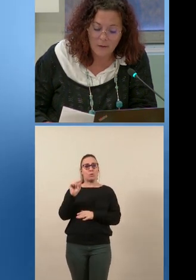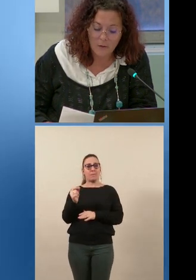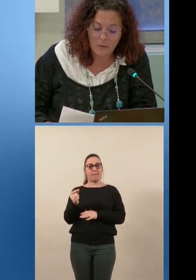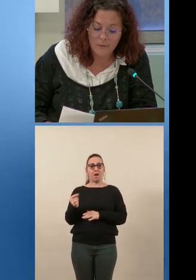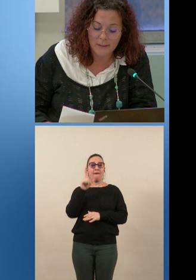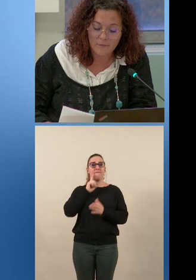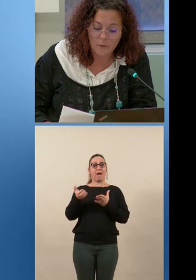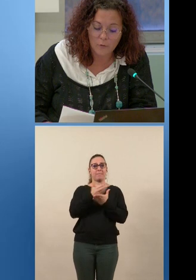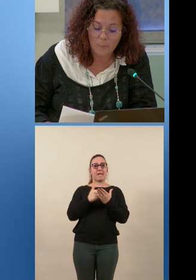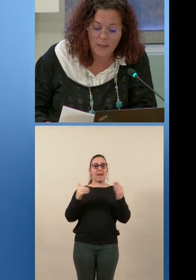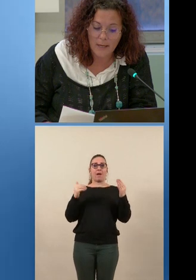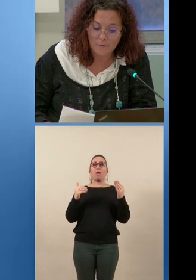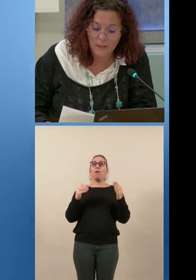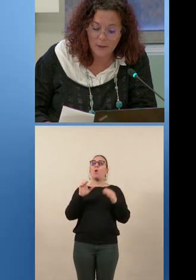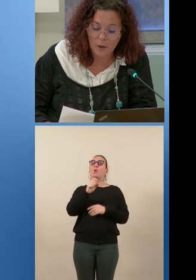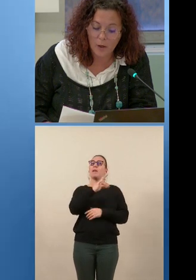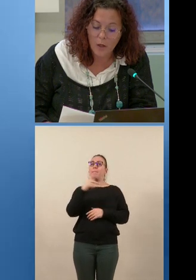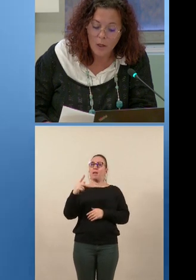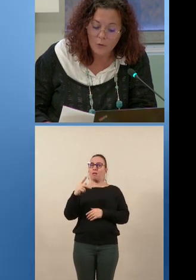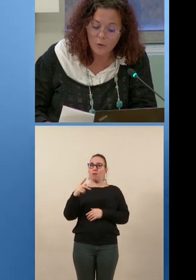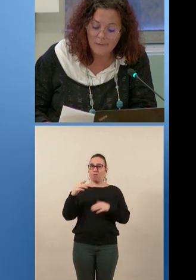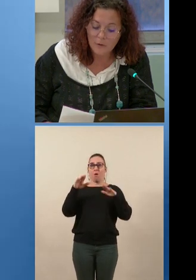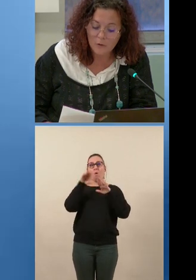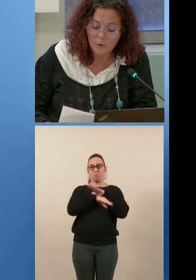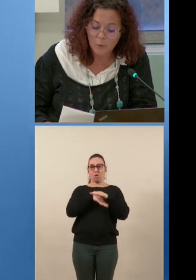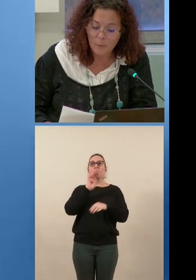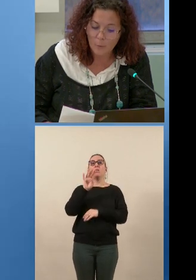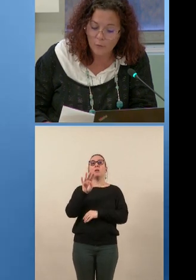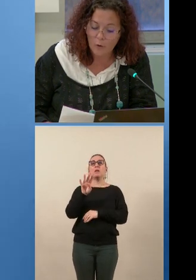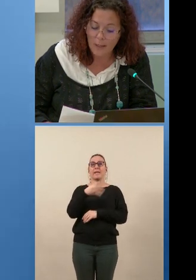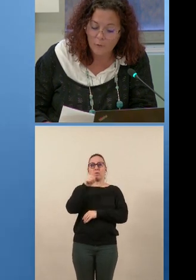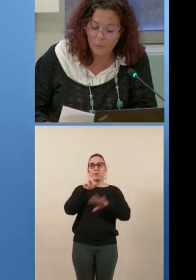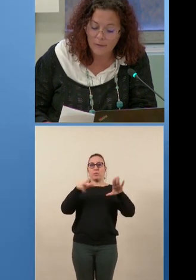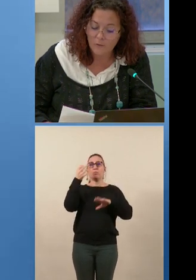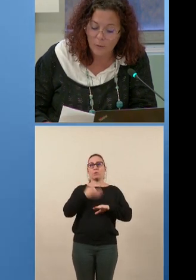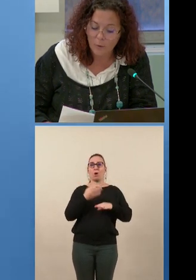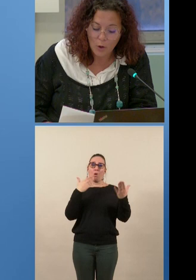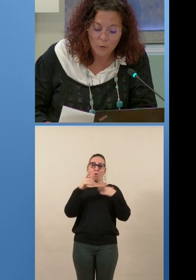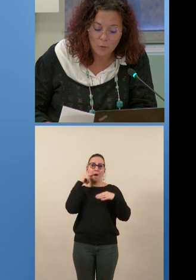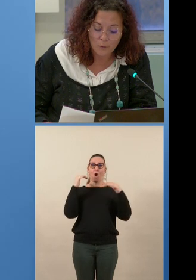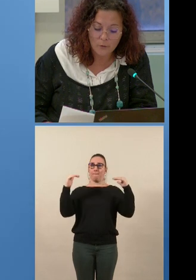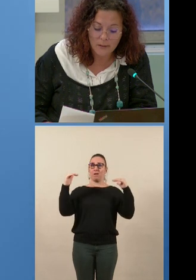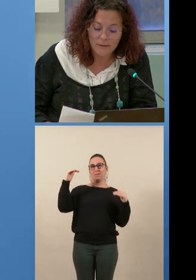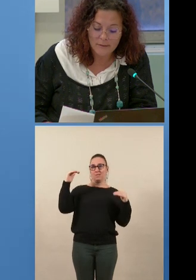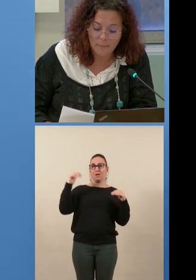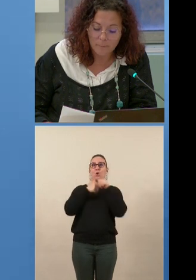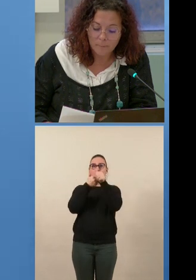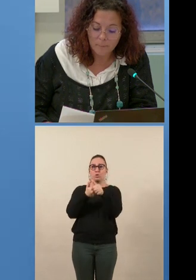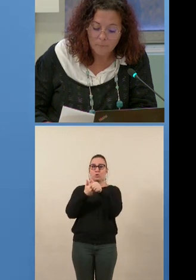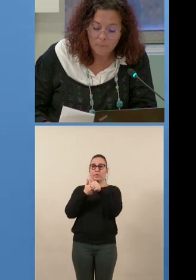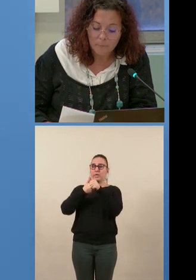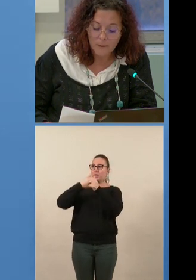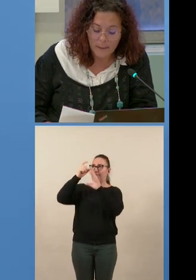salaire en équivalent temp plein inférieur de 14 8 % à celui des hommes selon les données de